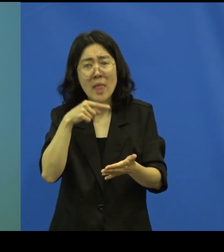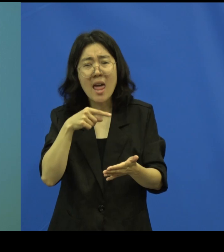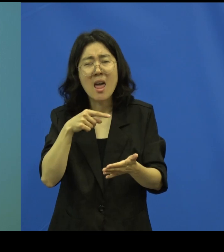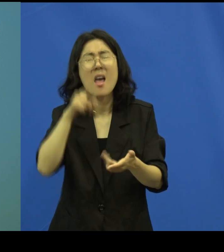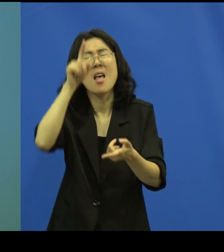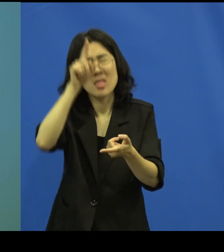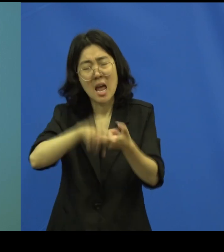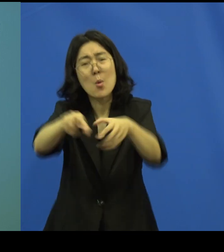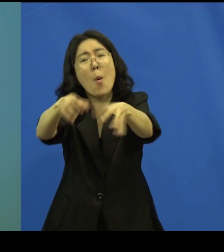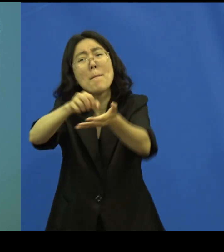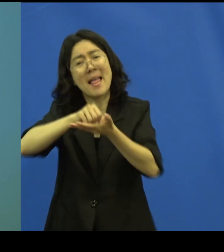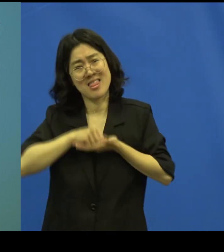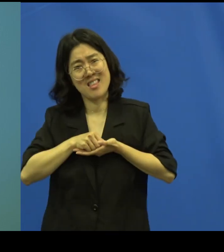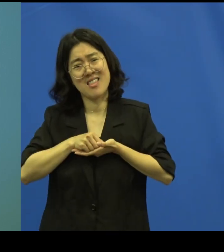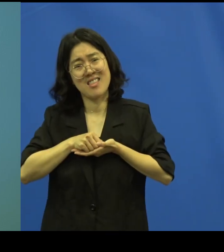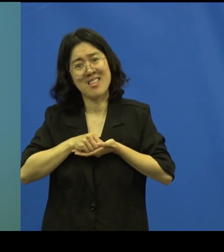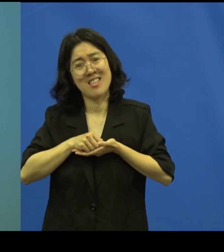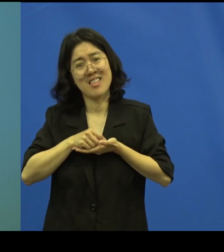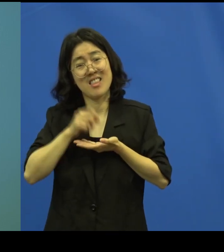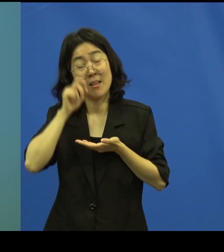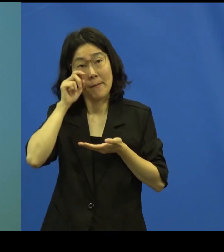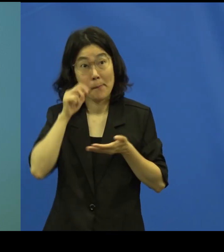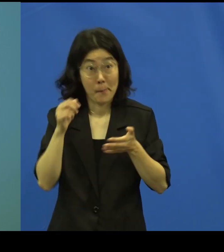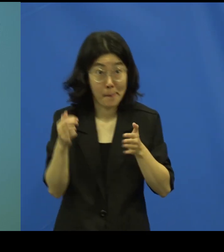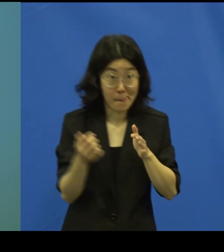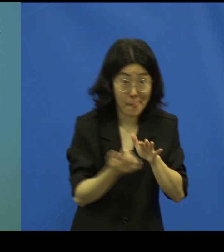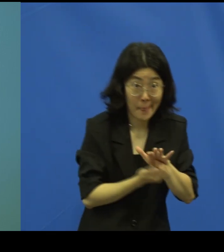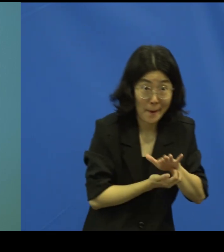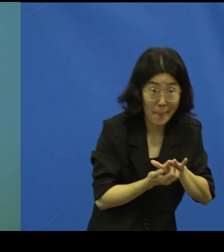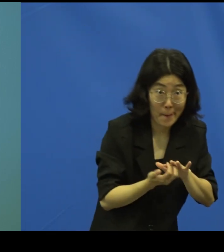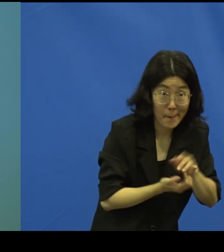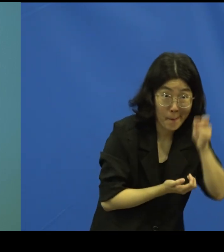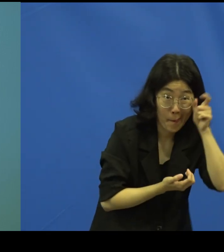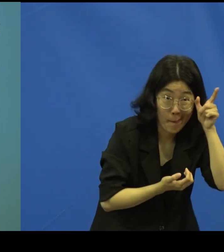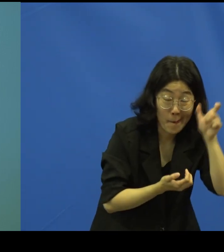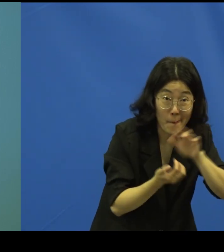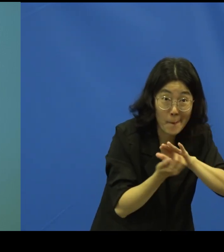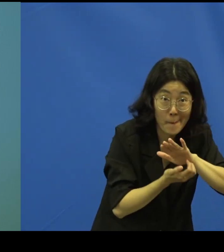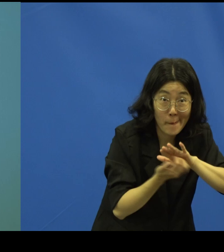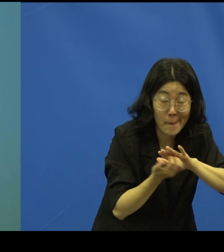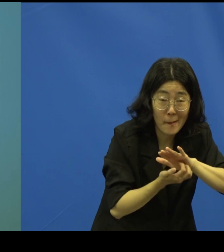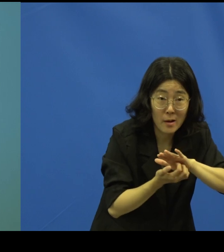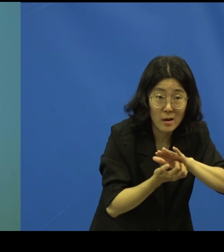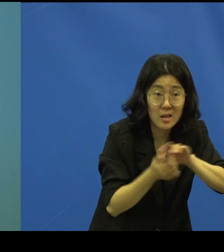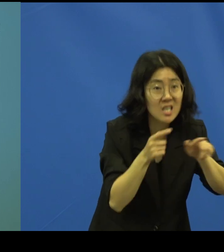머리를 굴려 상대를 이용하는 쪽이 아닙니다. 속이는 사람이 아니라 속임을 당하는 쪽입니다.